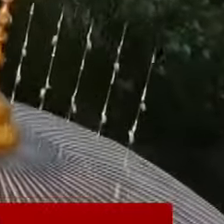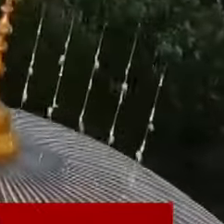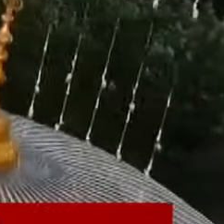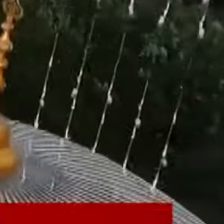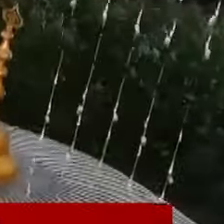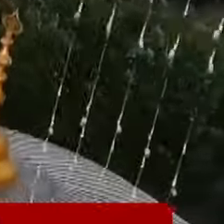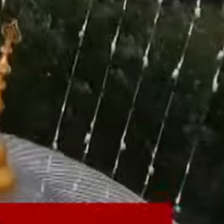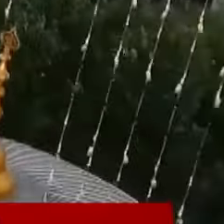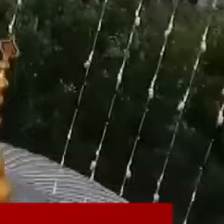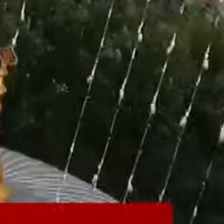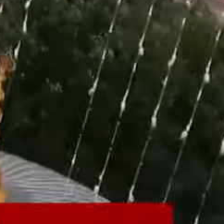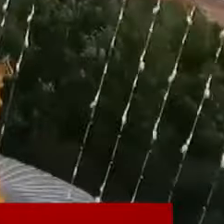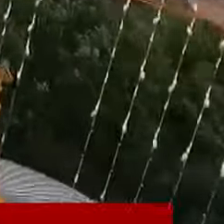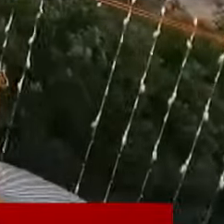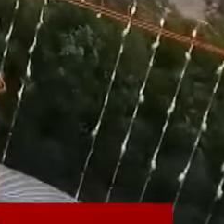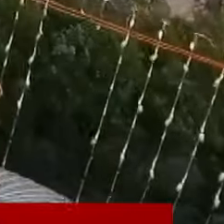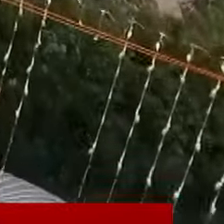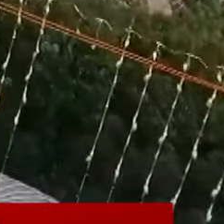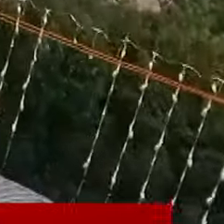إله إلا الله